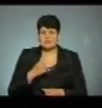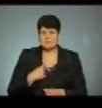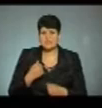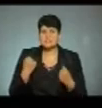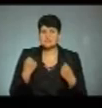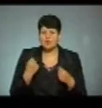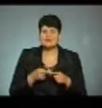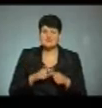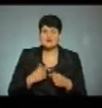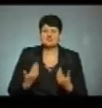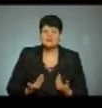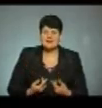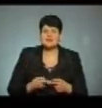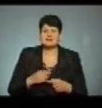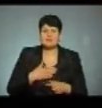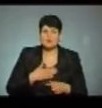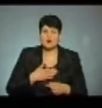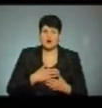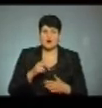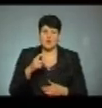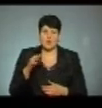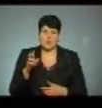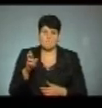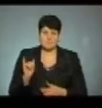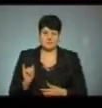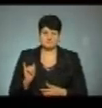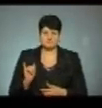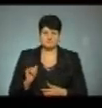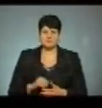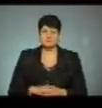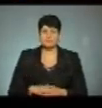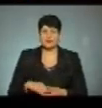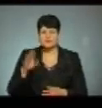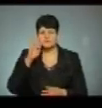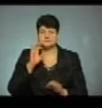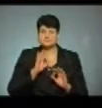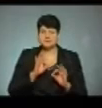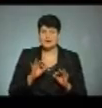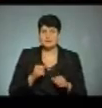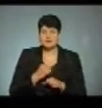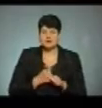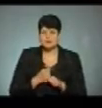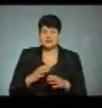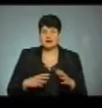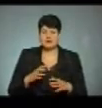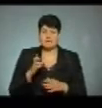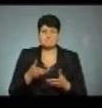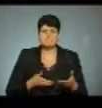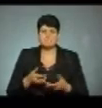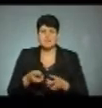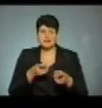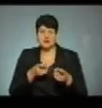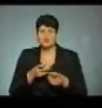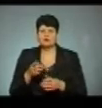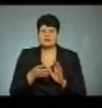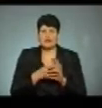спорт – це життя, це моє хобі. Назар Бурик розповів, працює тренером з біатлону 9 років. Він увійшов до